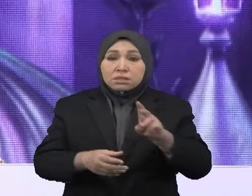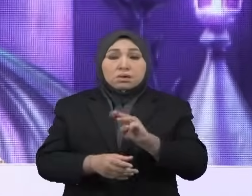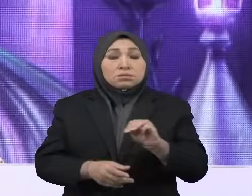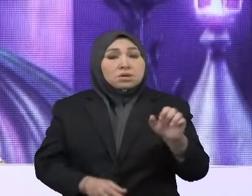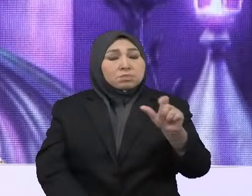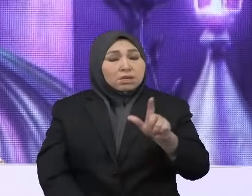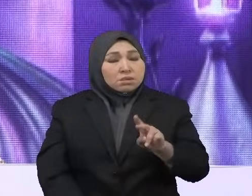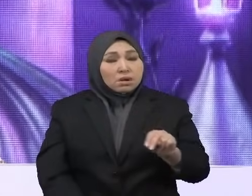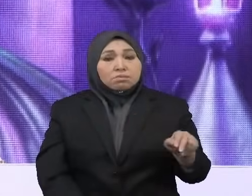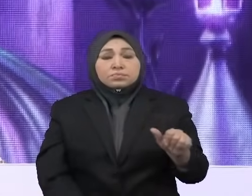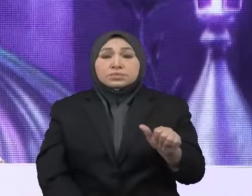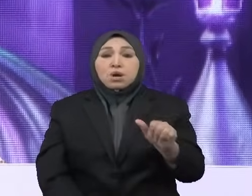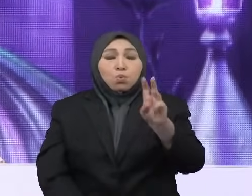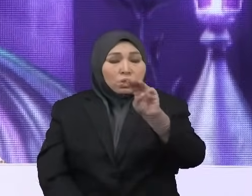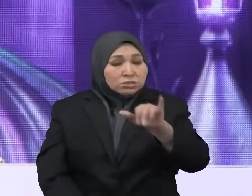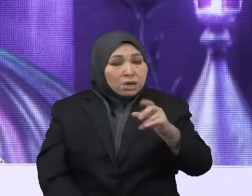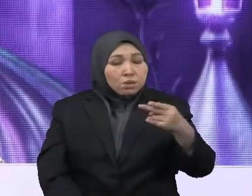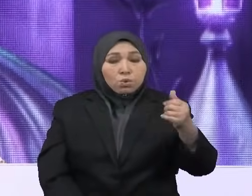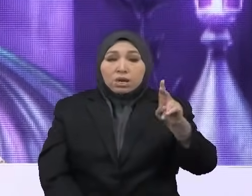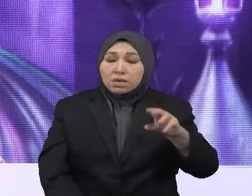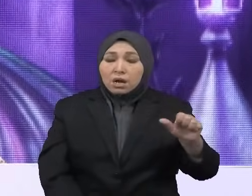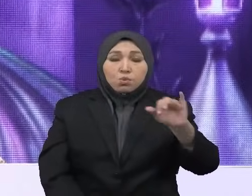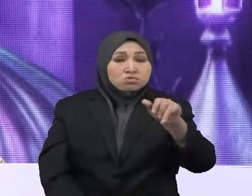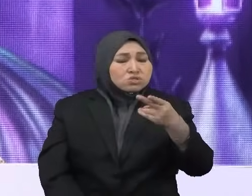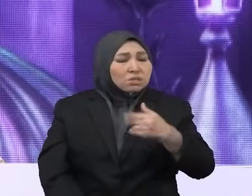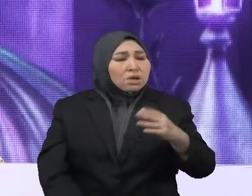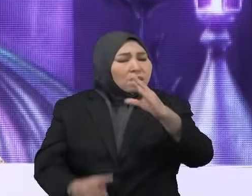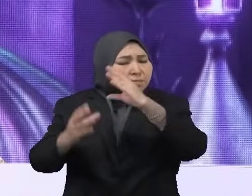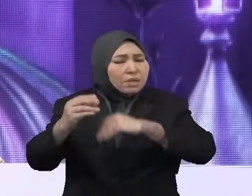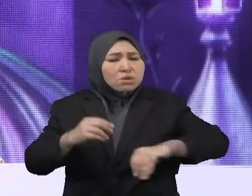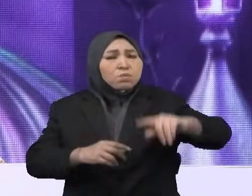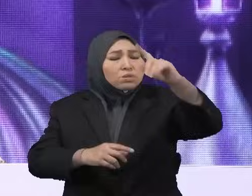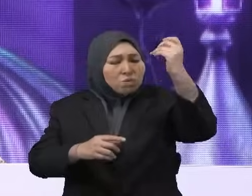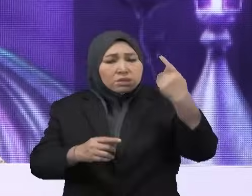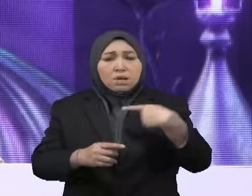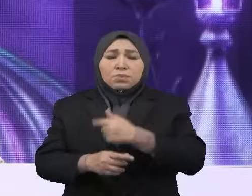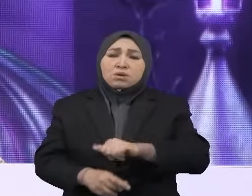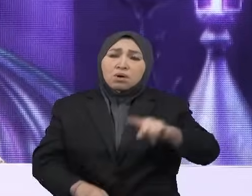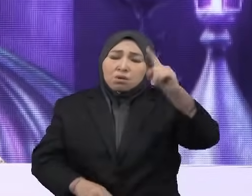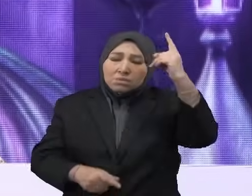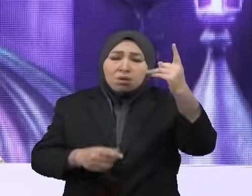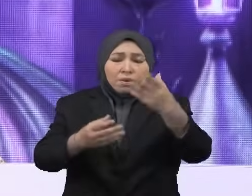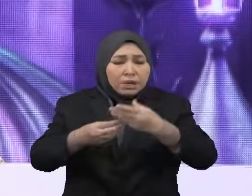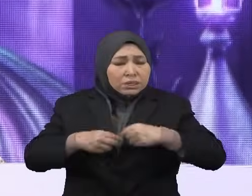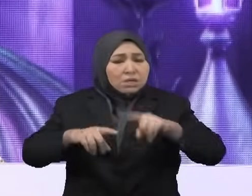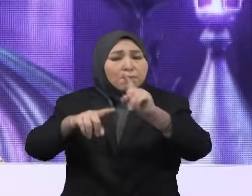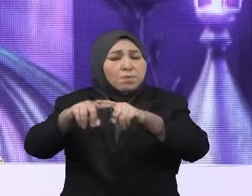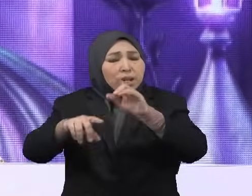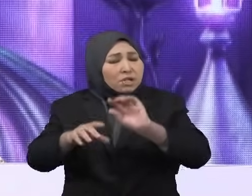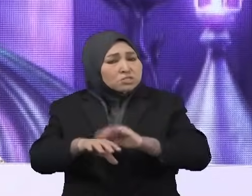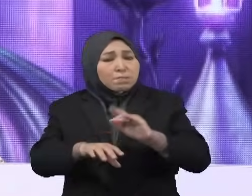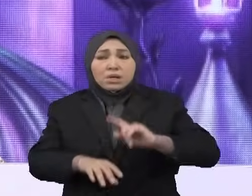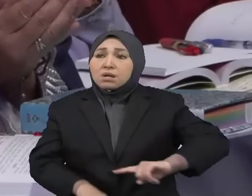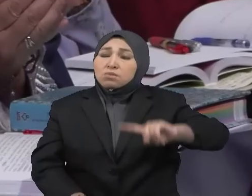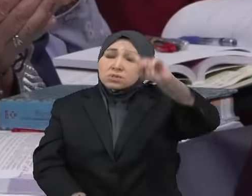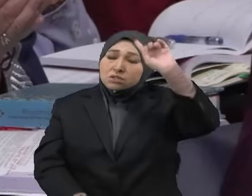alladhi yurdika 'anna waj'alhu lana hujjatan ya rabbal 'alamin. Allahumma rabbana 'alaika tawakkalna wa ilayka anabna wa